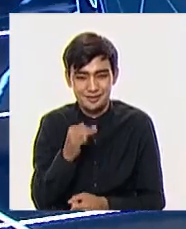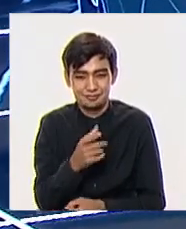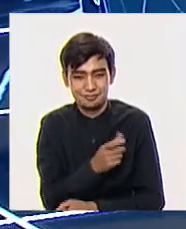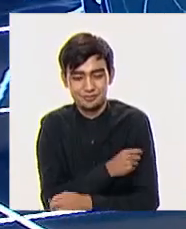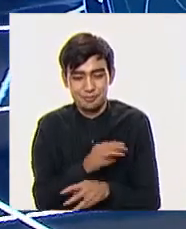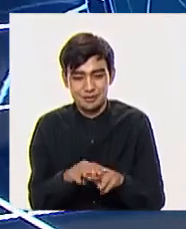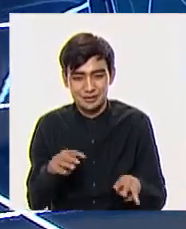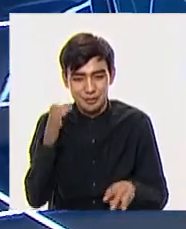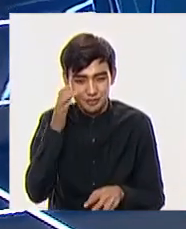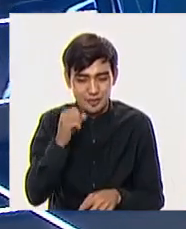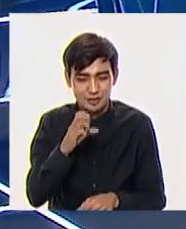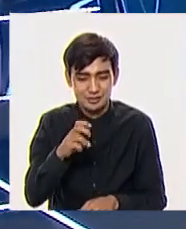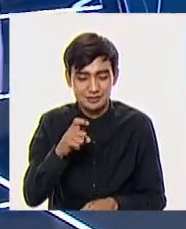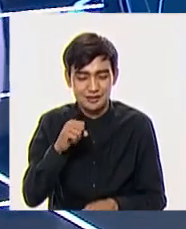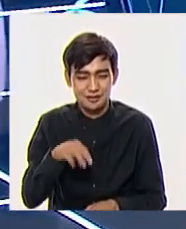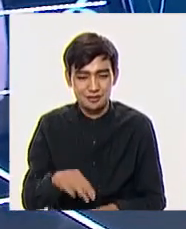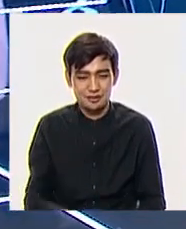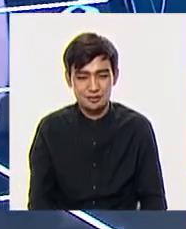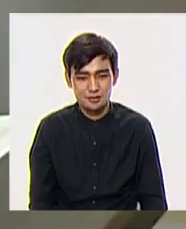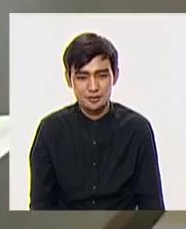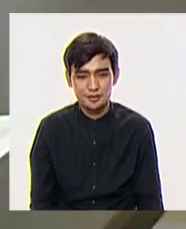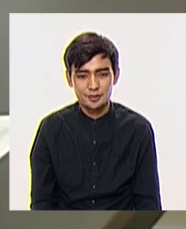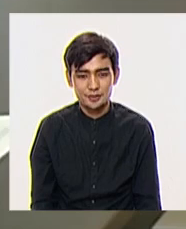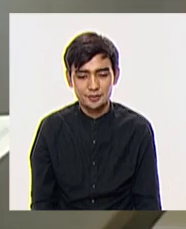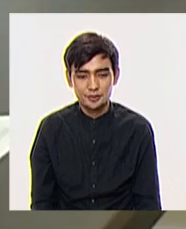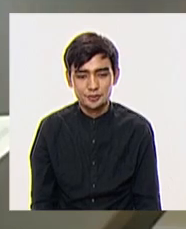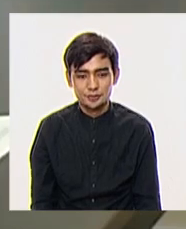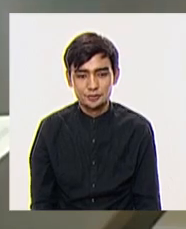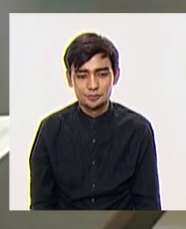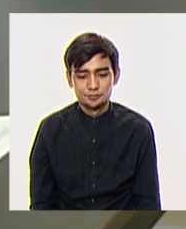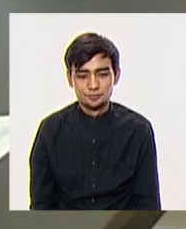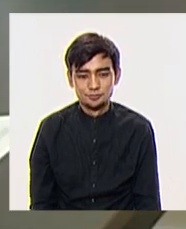инициированную министром образования Асхатом Аймагамбетовым.